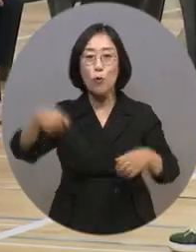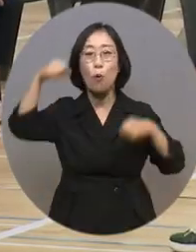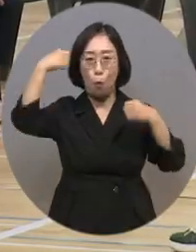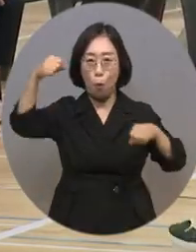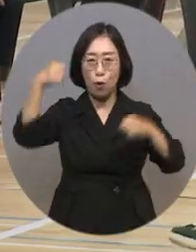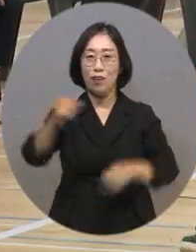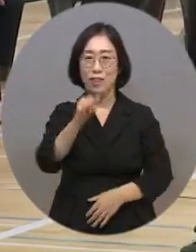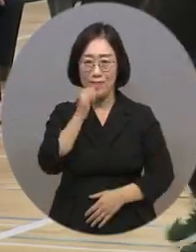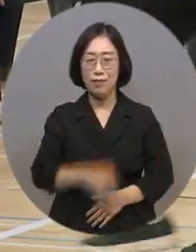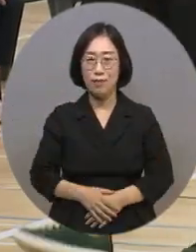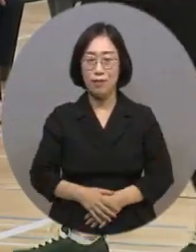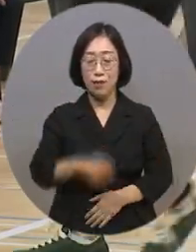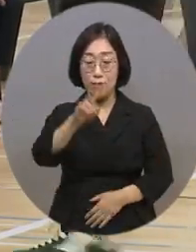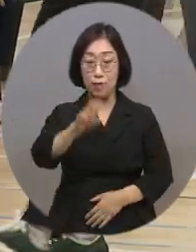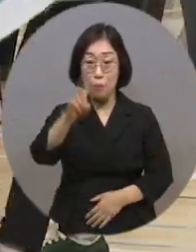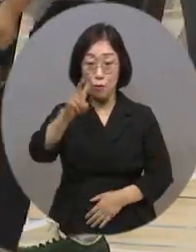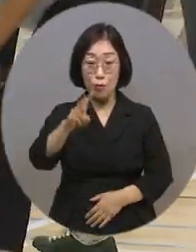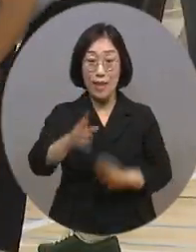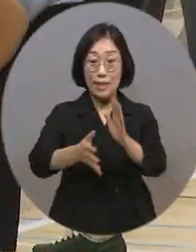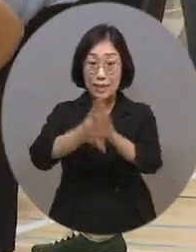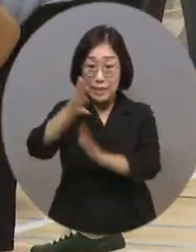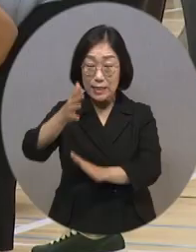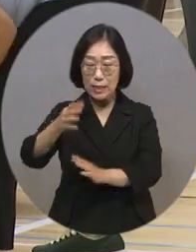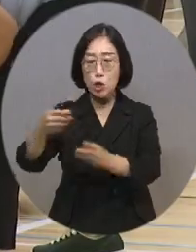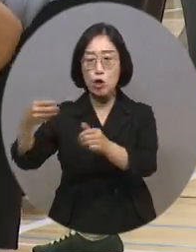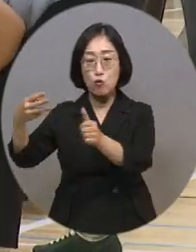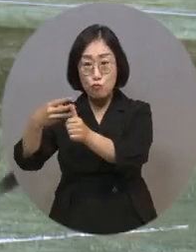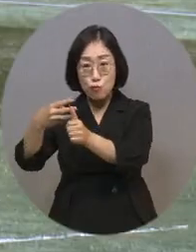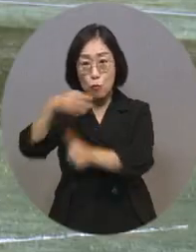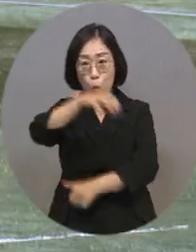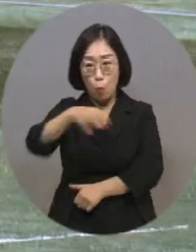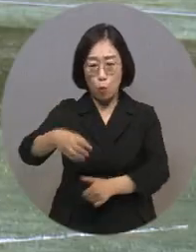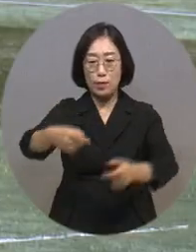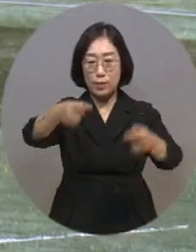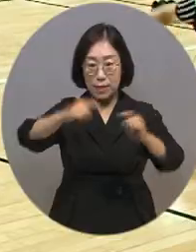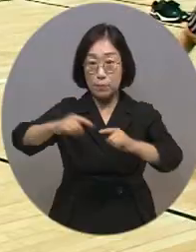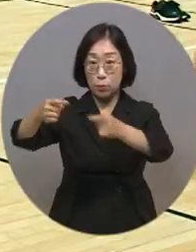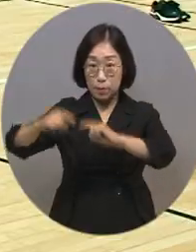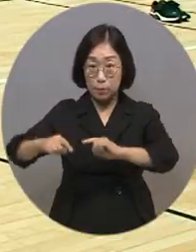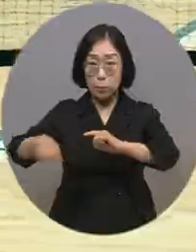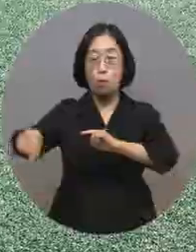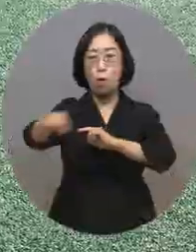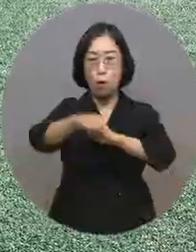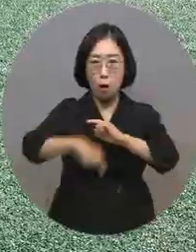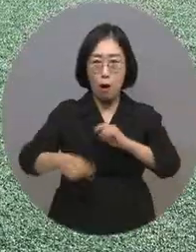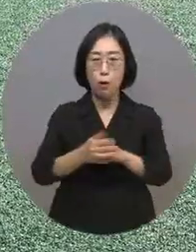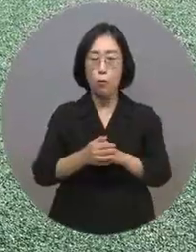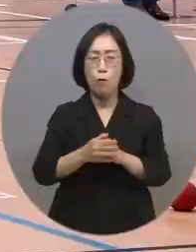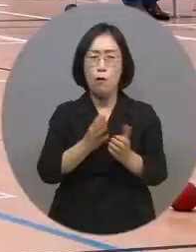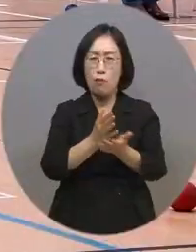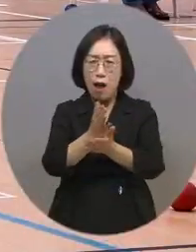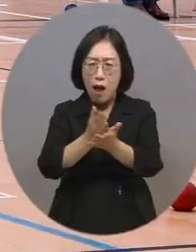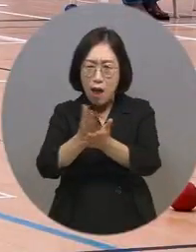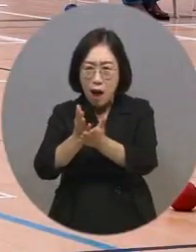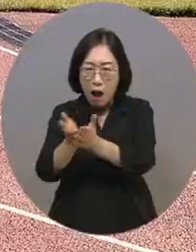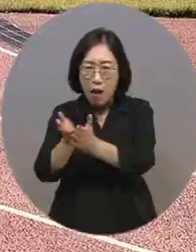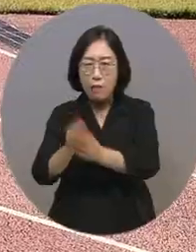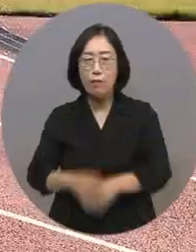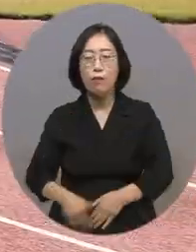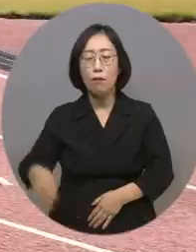이번 대회는 22개 시군 1,622명이 참가해 게이트볼, 배드민턴, 론볼,